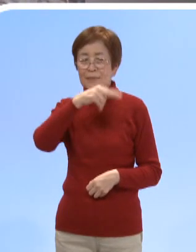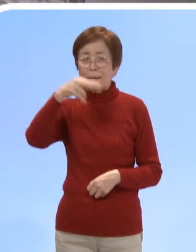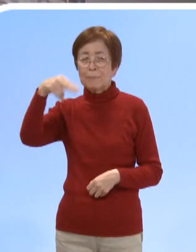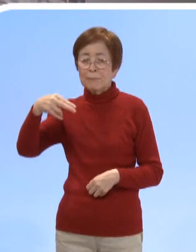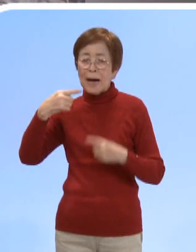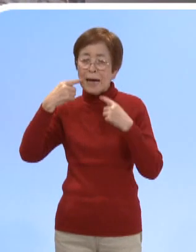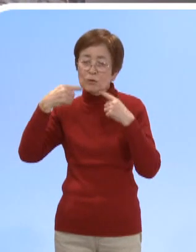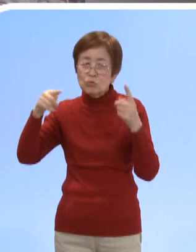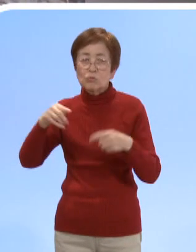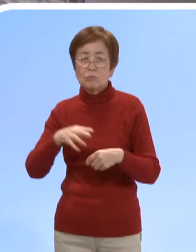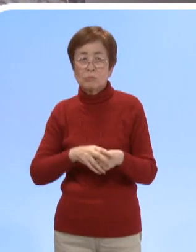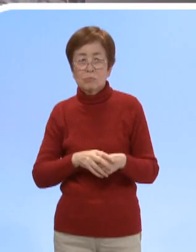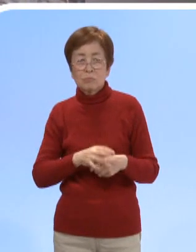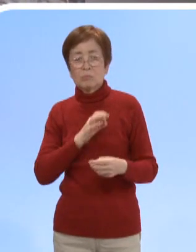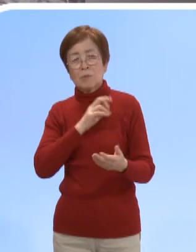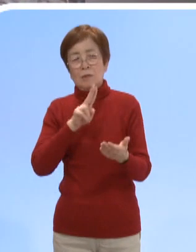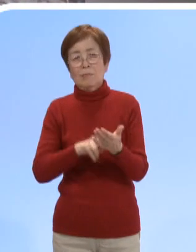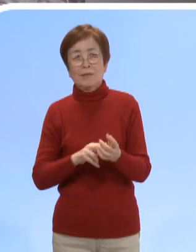けられました。